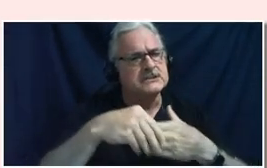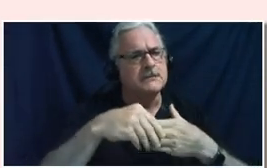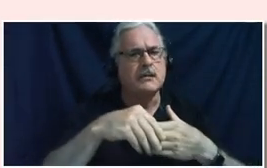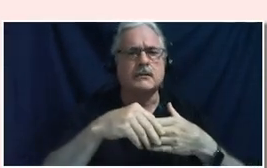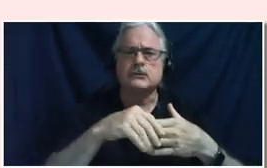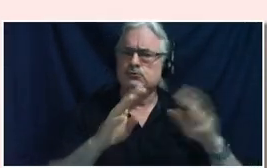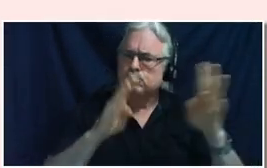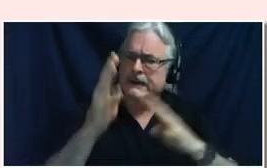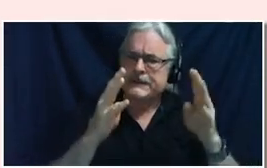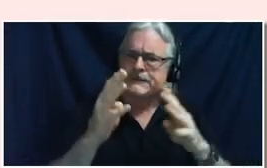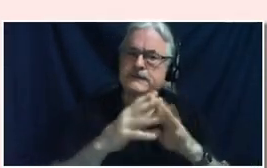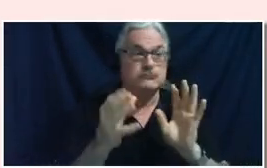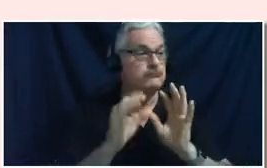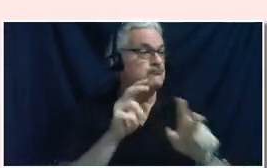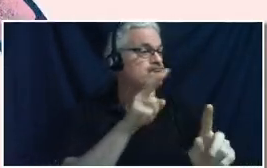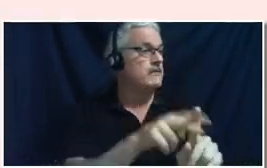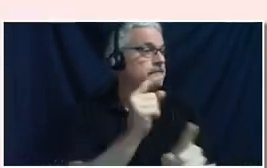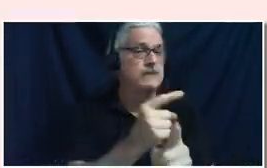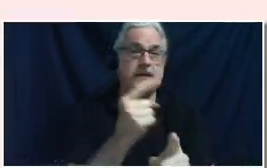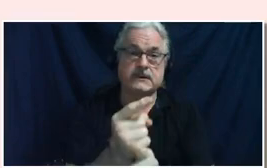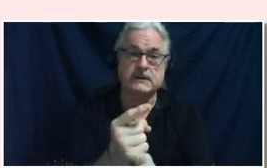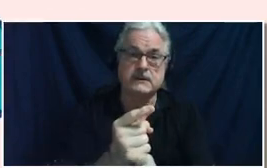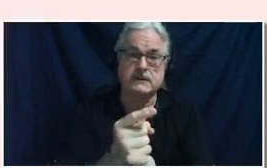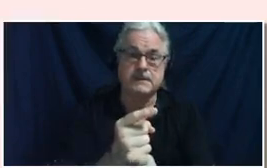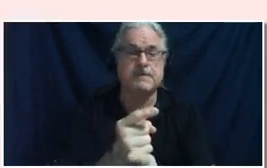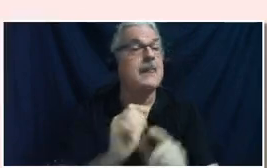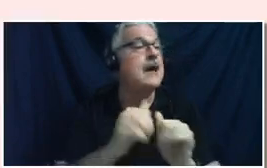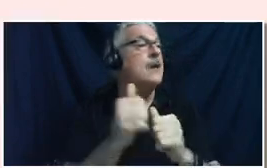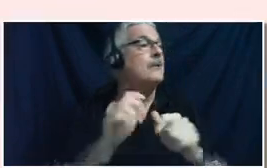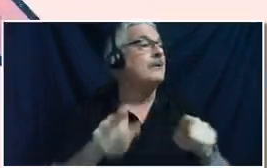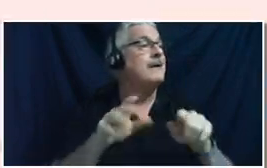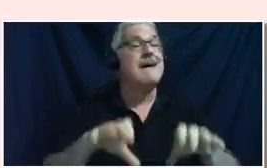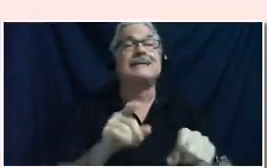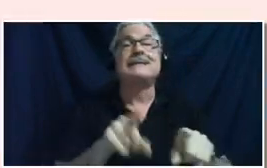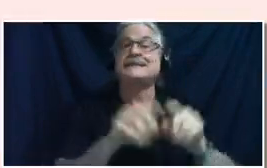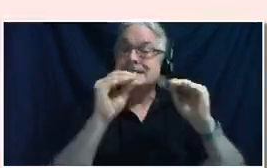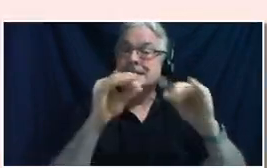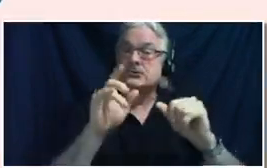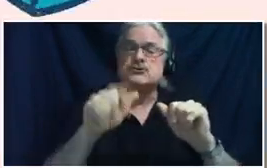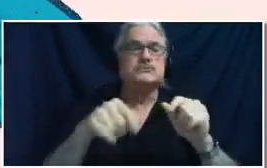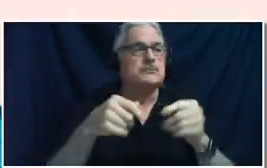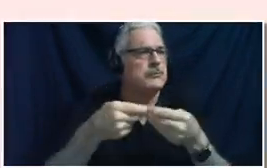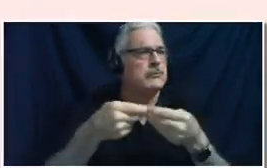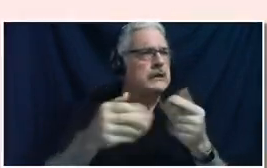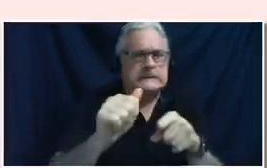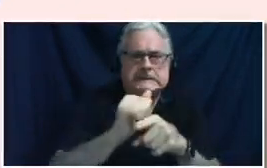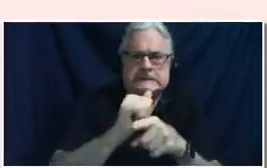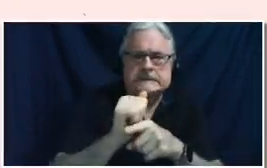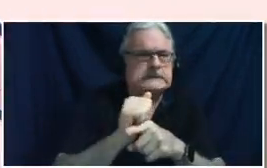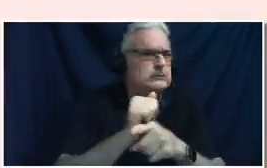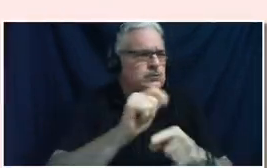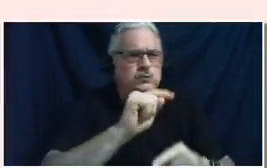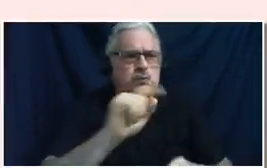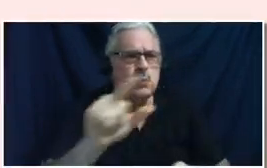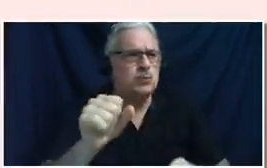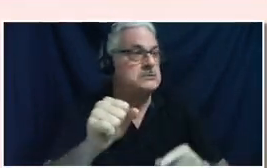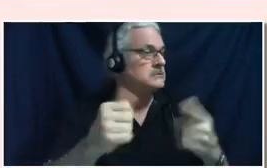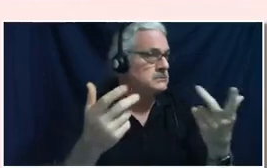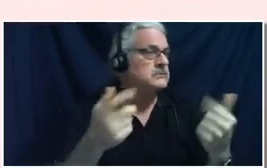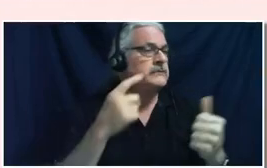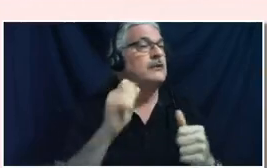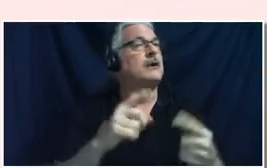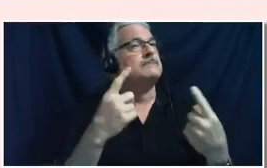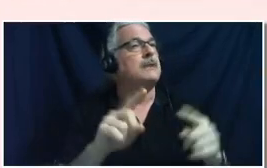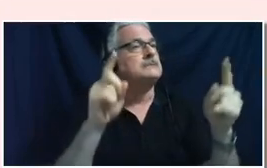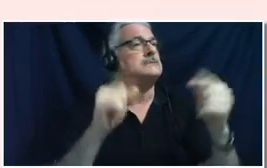pertinents. La manière dont les enseignants sont préparés est essentielle. Il faut leur donner les outils et les formations nécessaires pour réaliser notre vision de